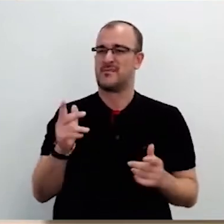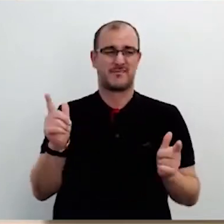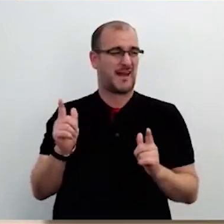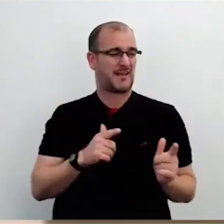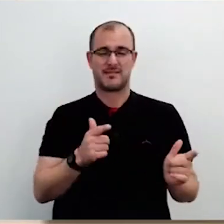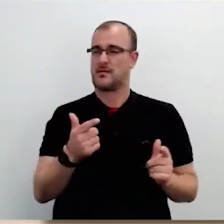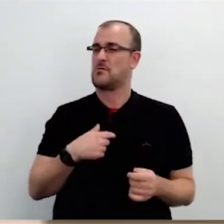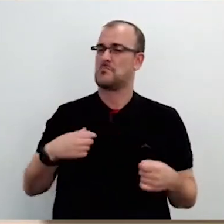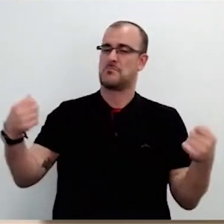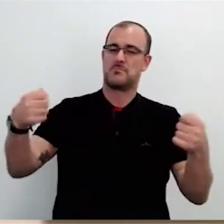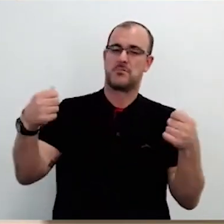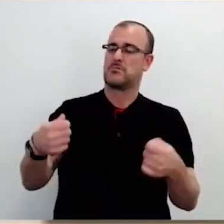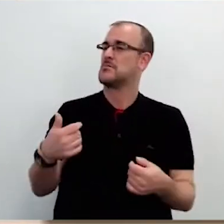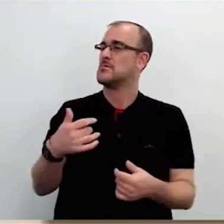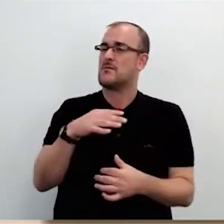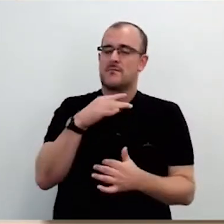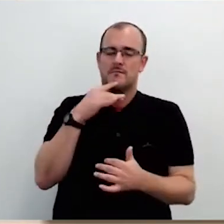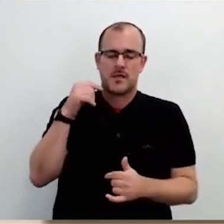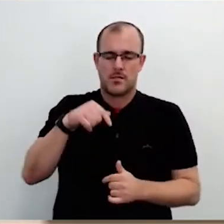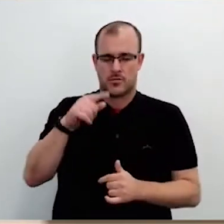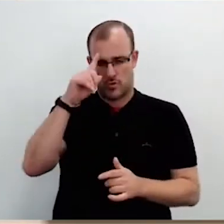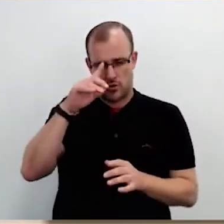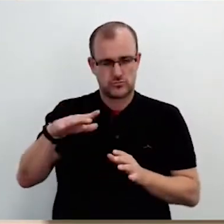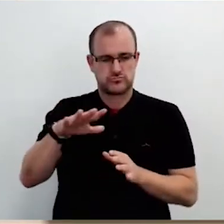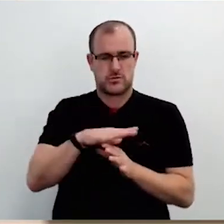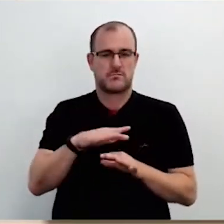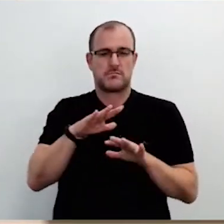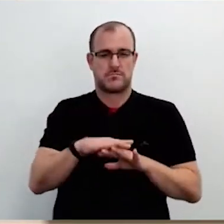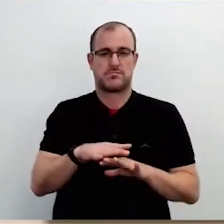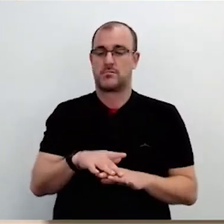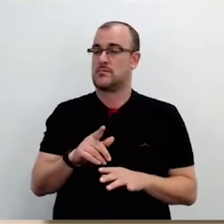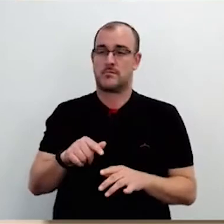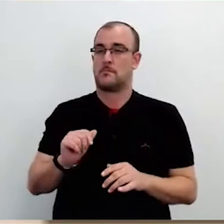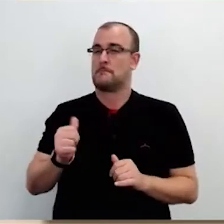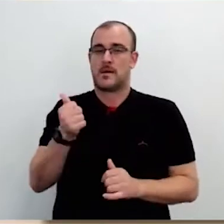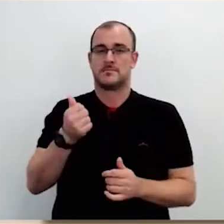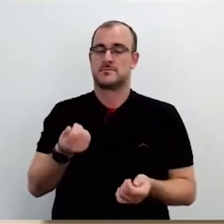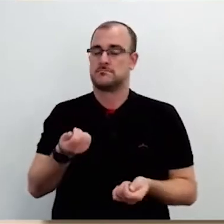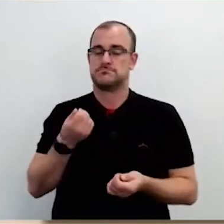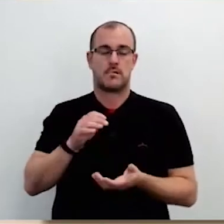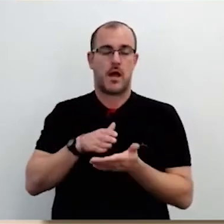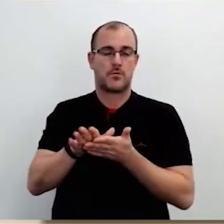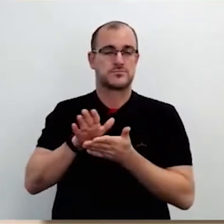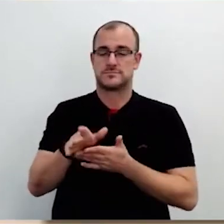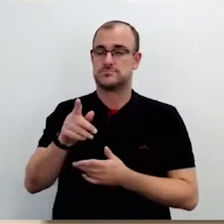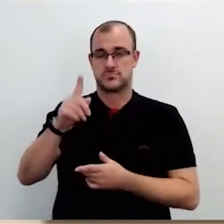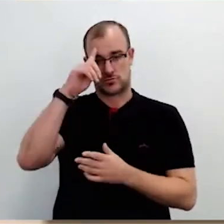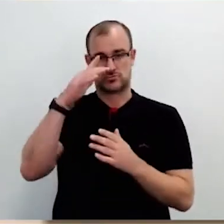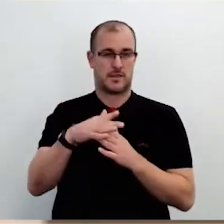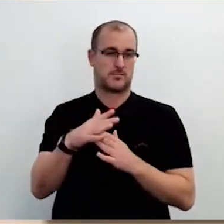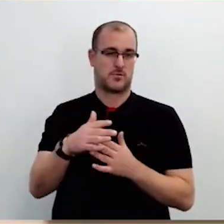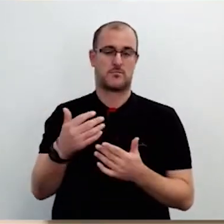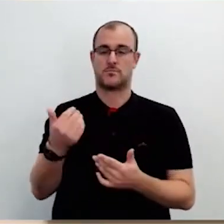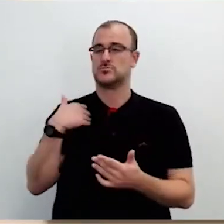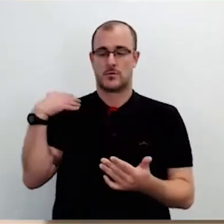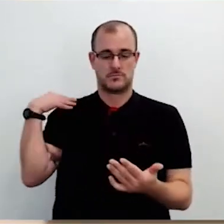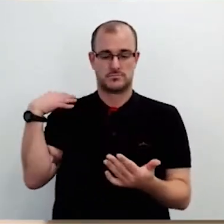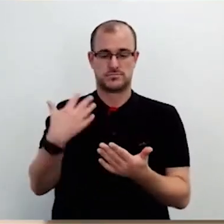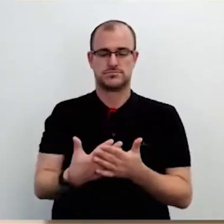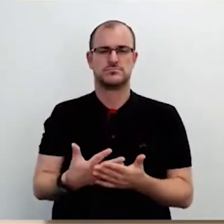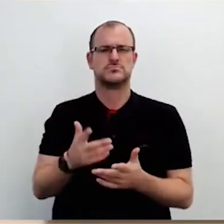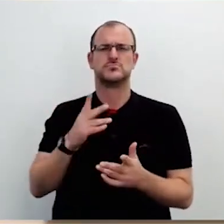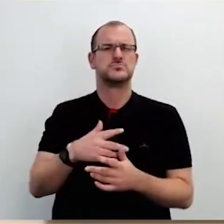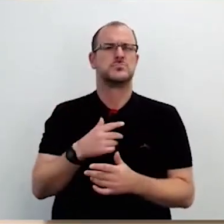aber auch anderswo so viel in die Netze wie die Deutsche Telekom. Wir machen das seit Jahren. Wir haben